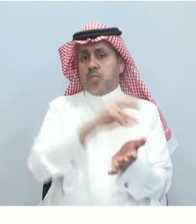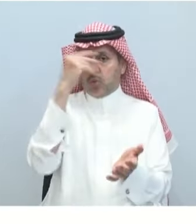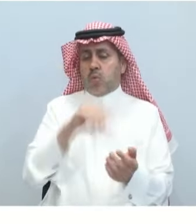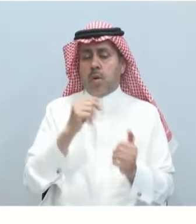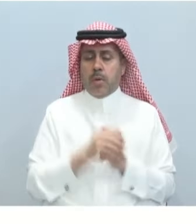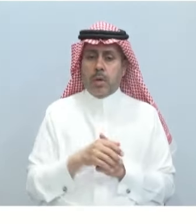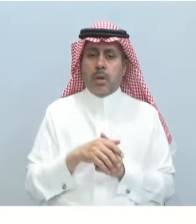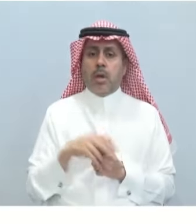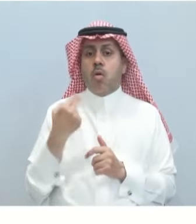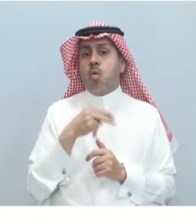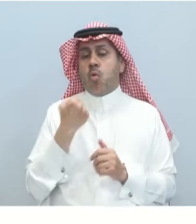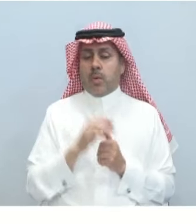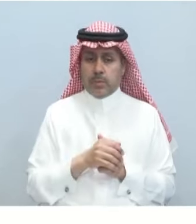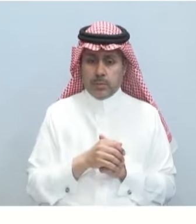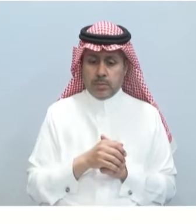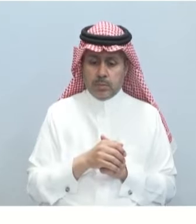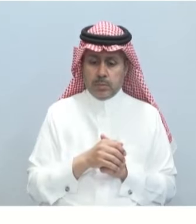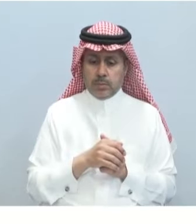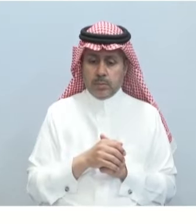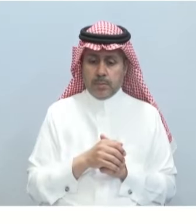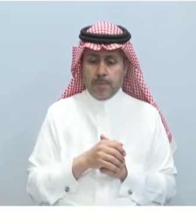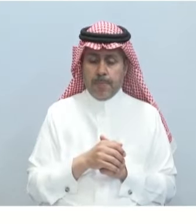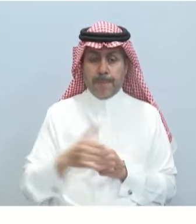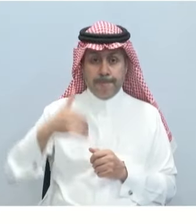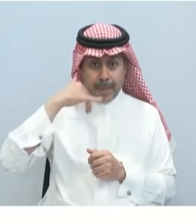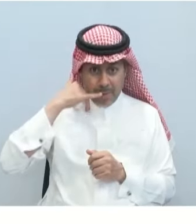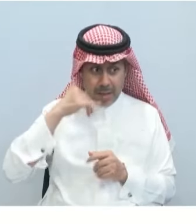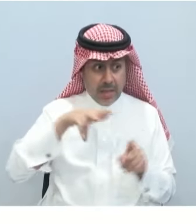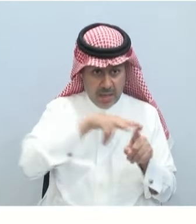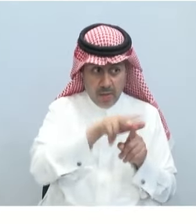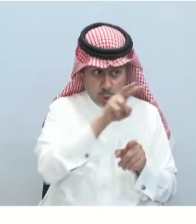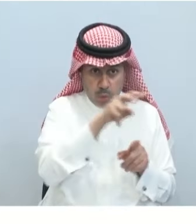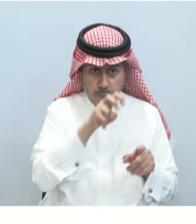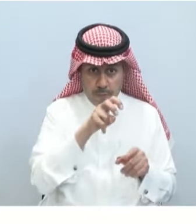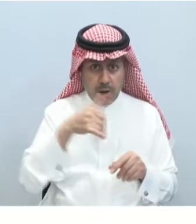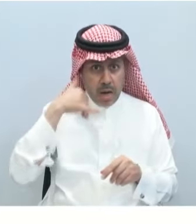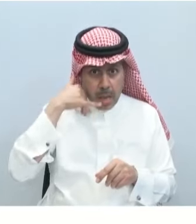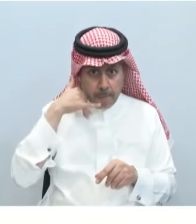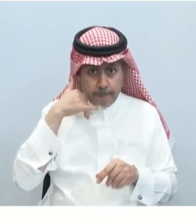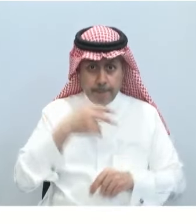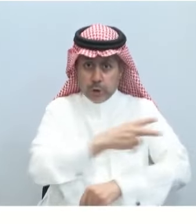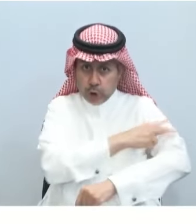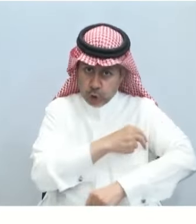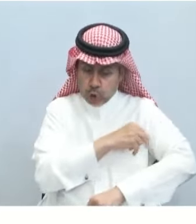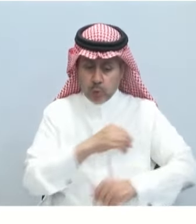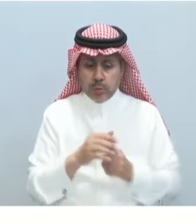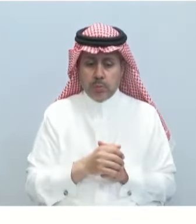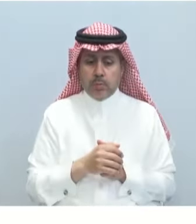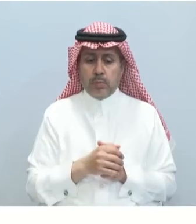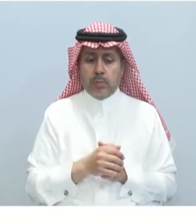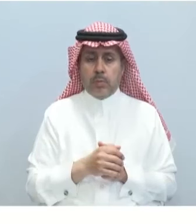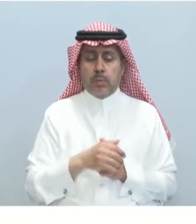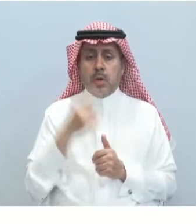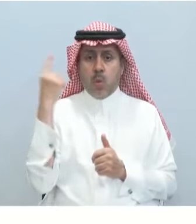العقوبات صص عليه في نظام الحمايه من الايذاء للابلاغ عن حالات الايذاء يمكن التواصل مع مركز بلاغات العنف